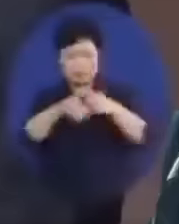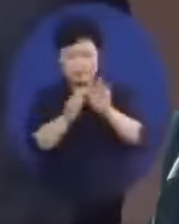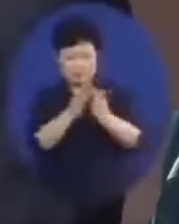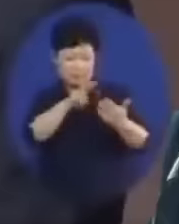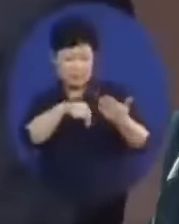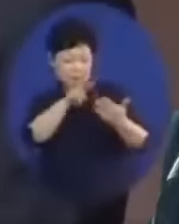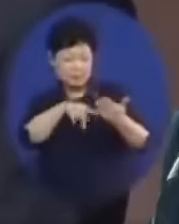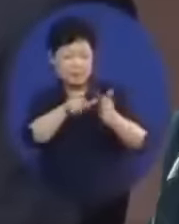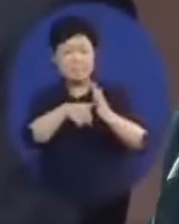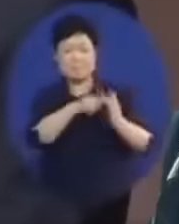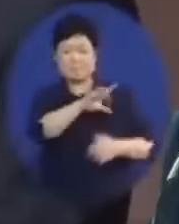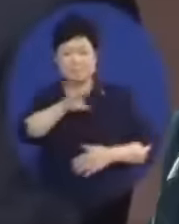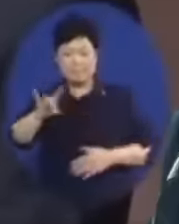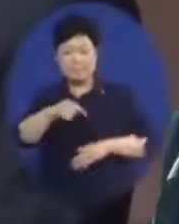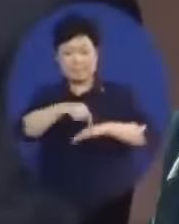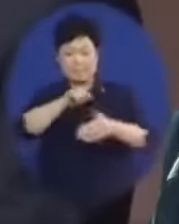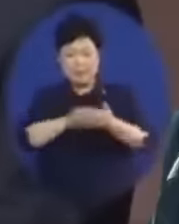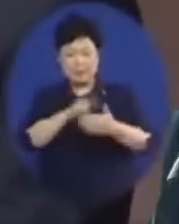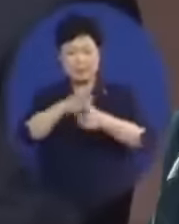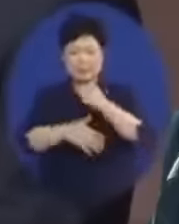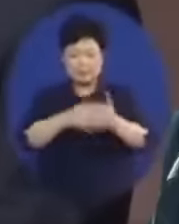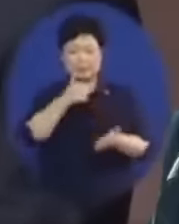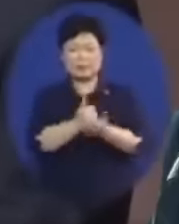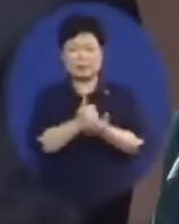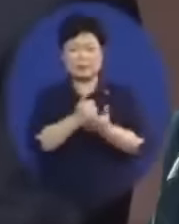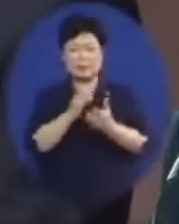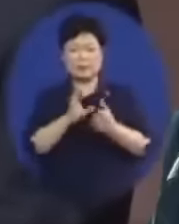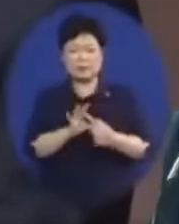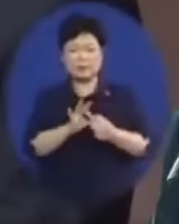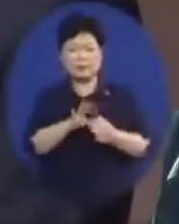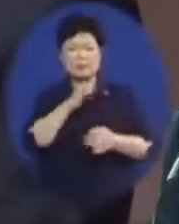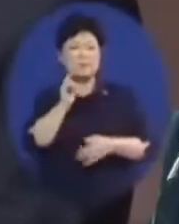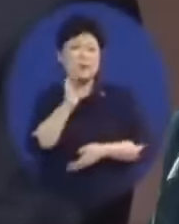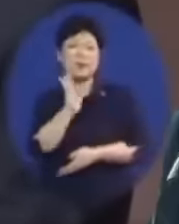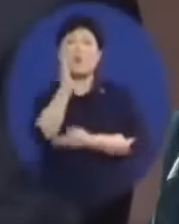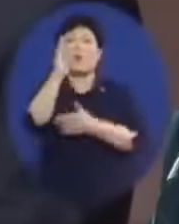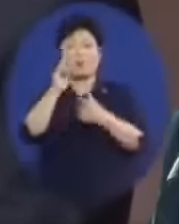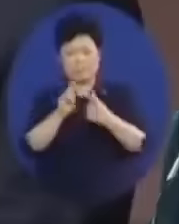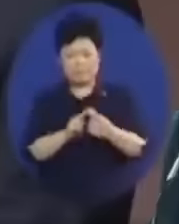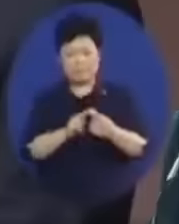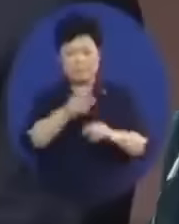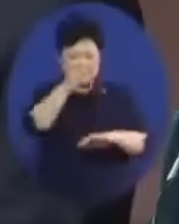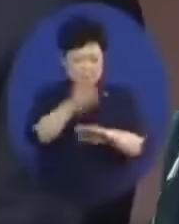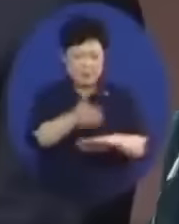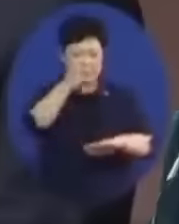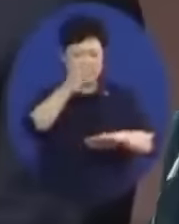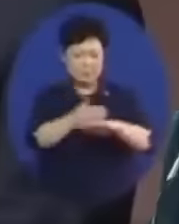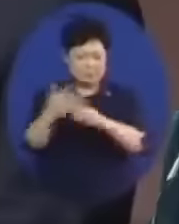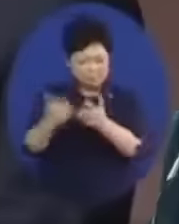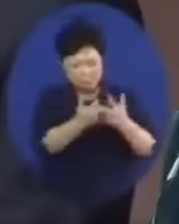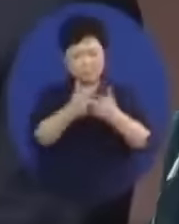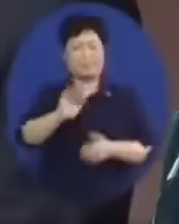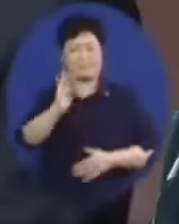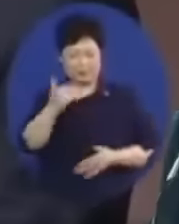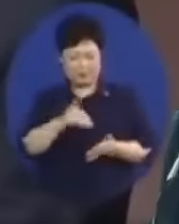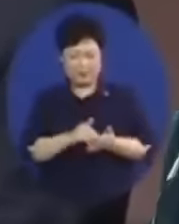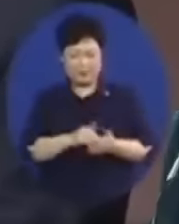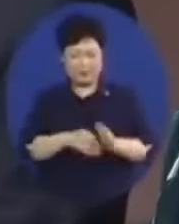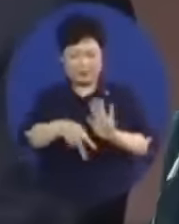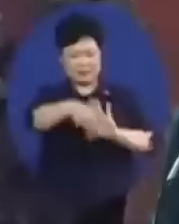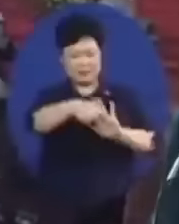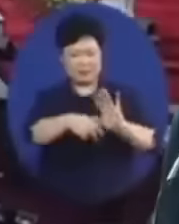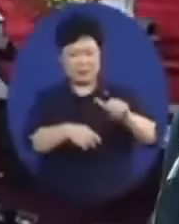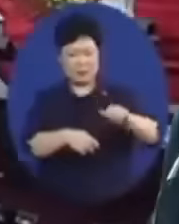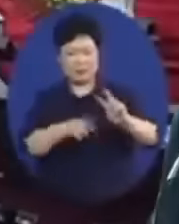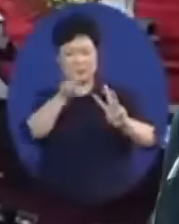볼 때마다 마음에 하나님의 영광과 감사가 넘쳐나는 것입니다. 이사야